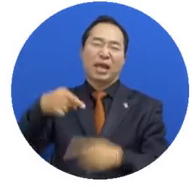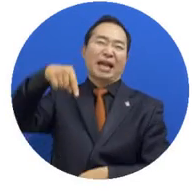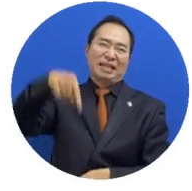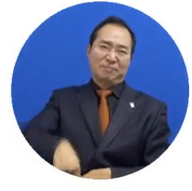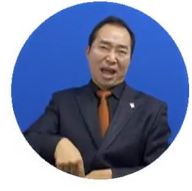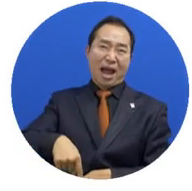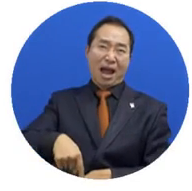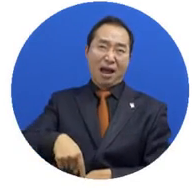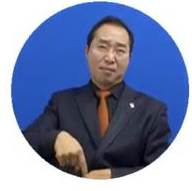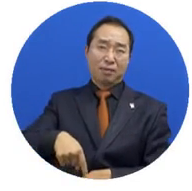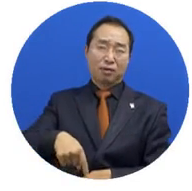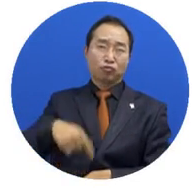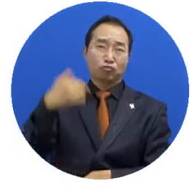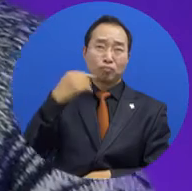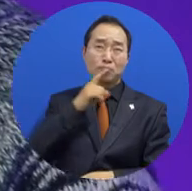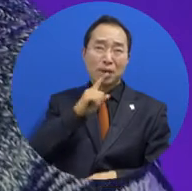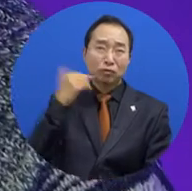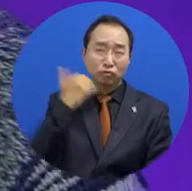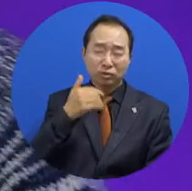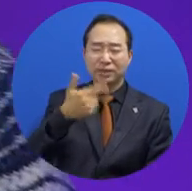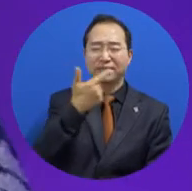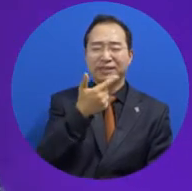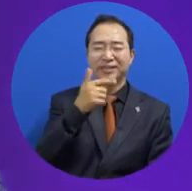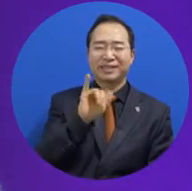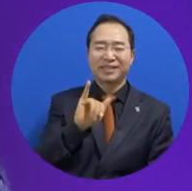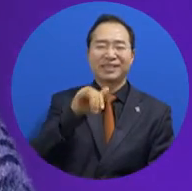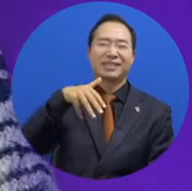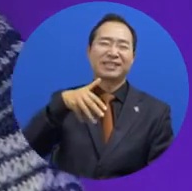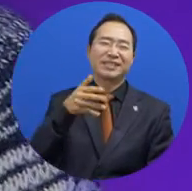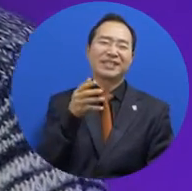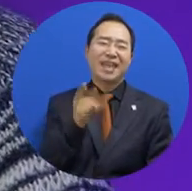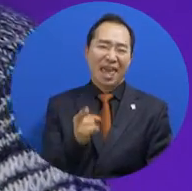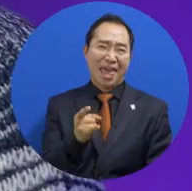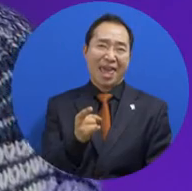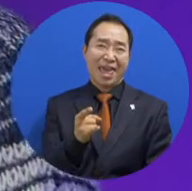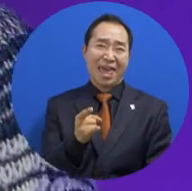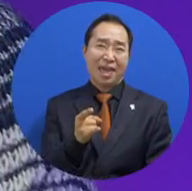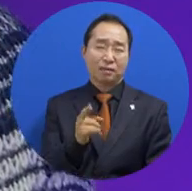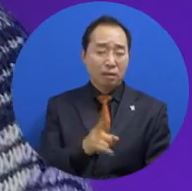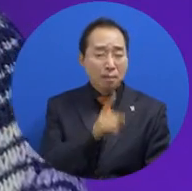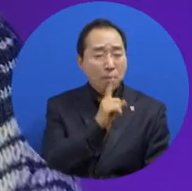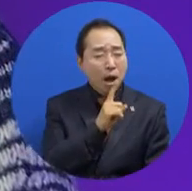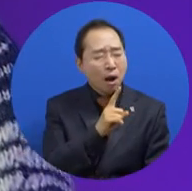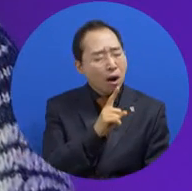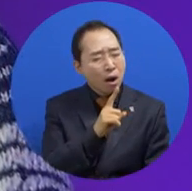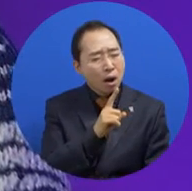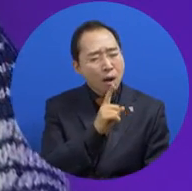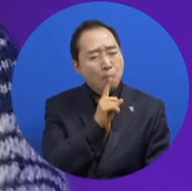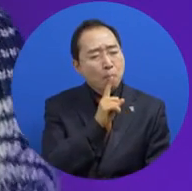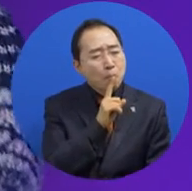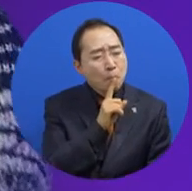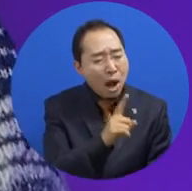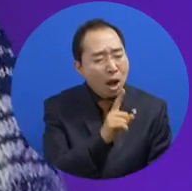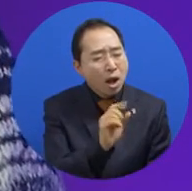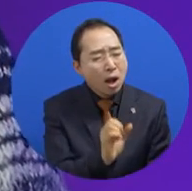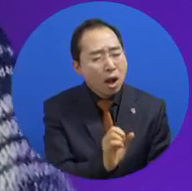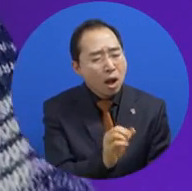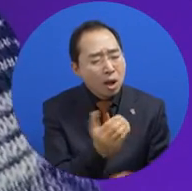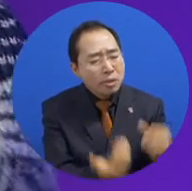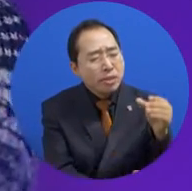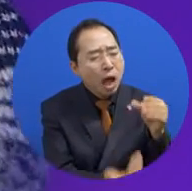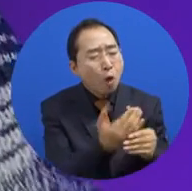니체가 이 비슷한 말을 했는데, 말이 어디서 나오는가 가만히 생각하면 되게 또 신기합니다. 제가